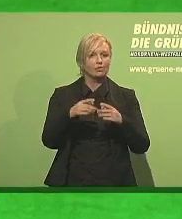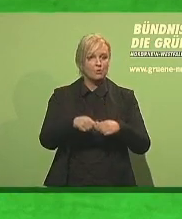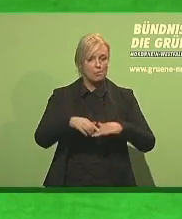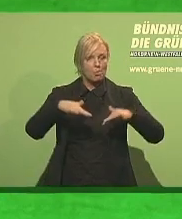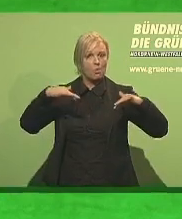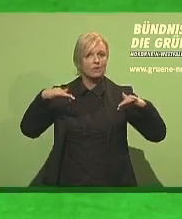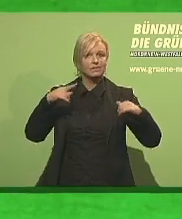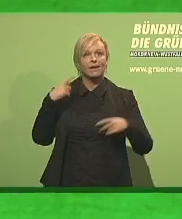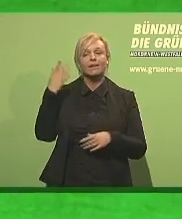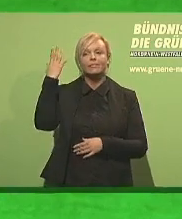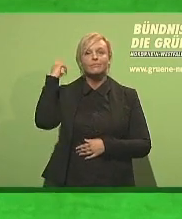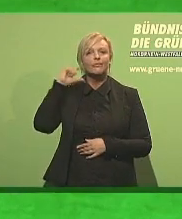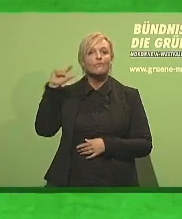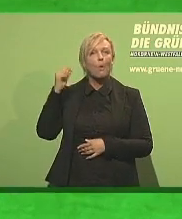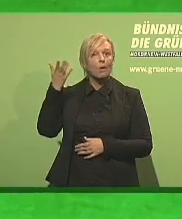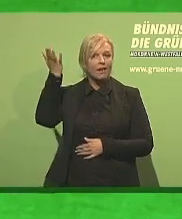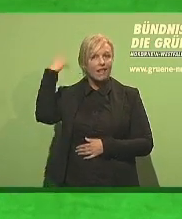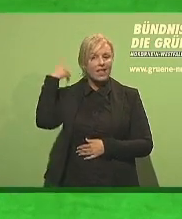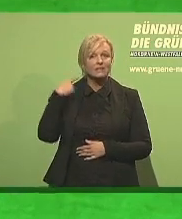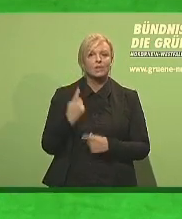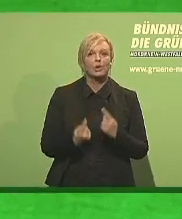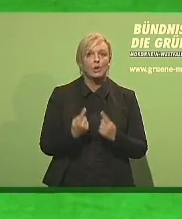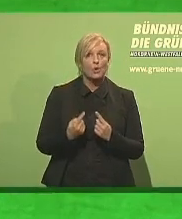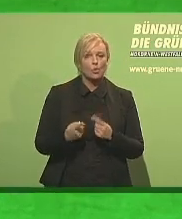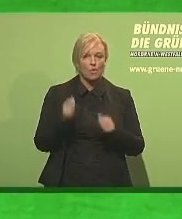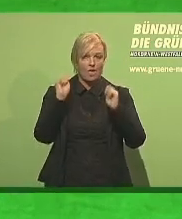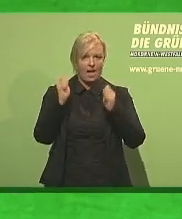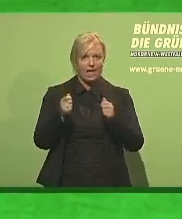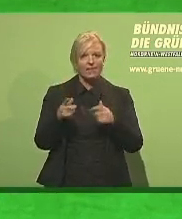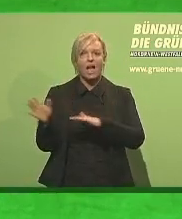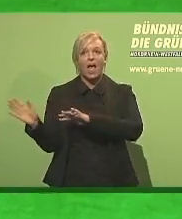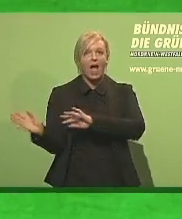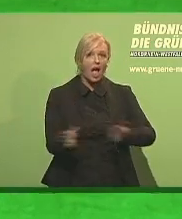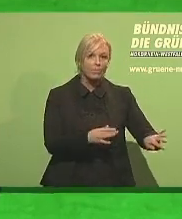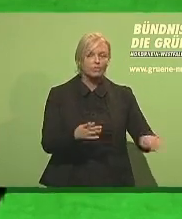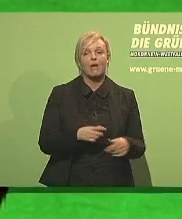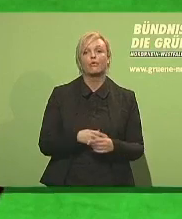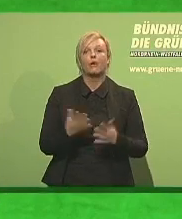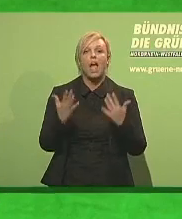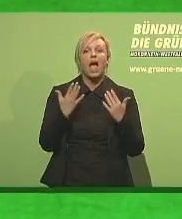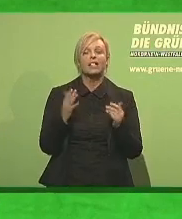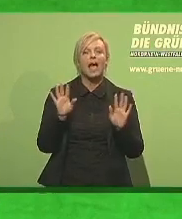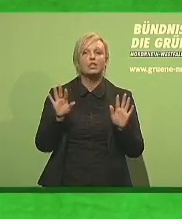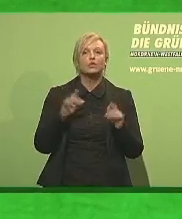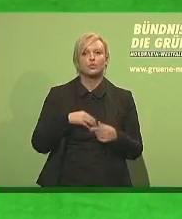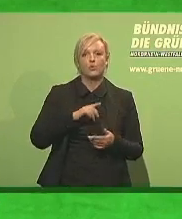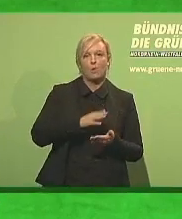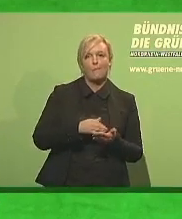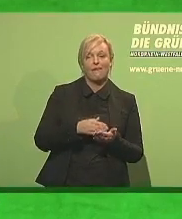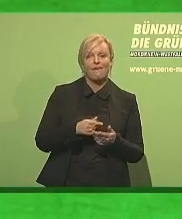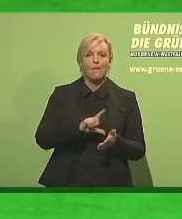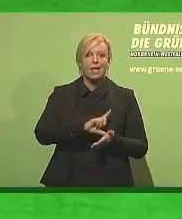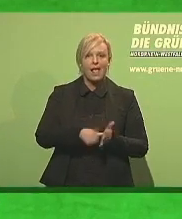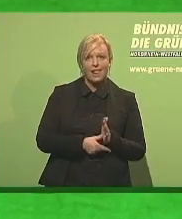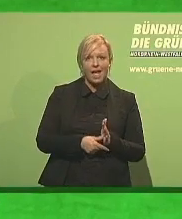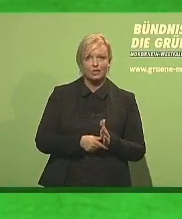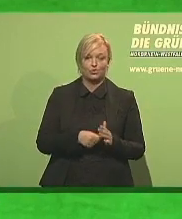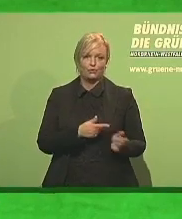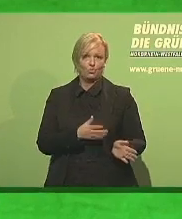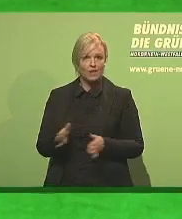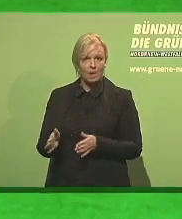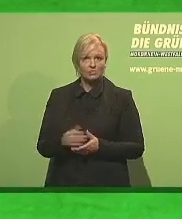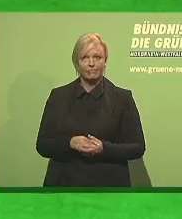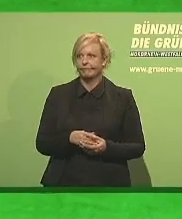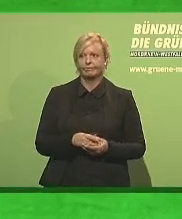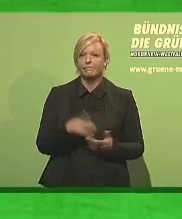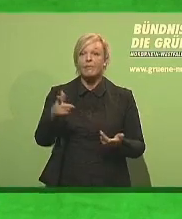ein grüner Antrag zur Abschaffung des Asylbewerberleistungsgesetzes zur Abstimmung stand? Abgelehnt haben sie ihn. Und